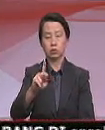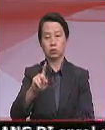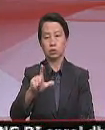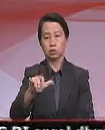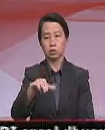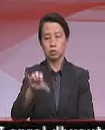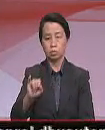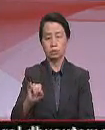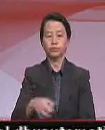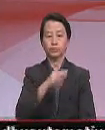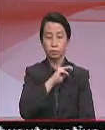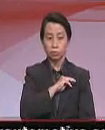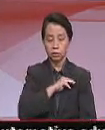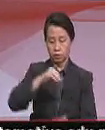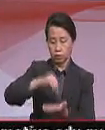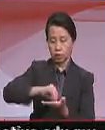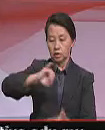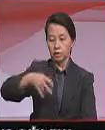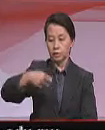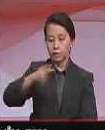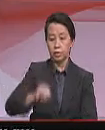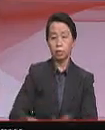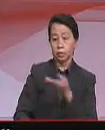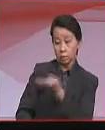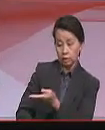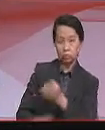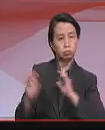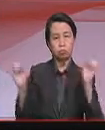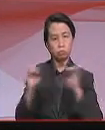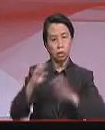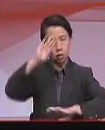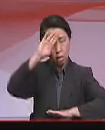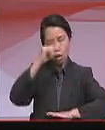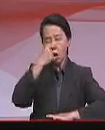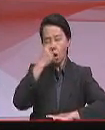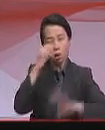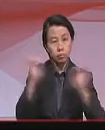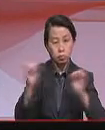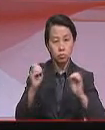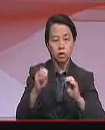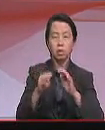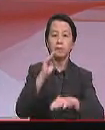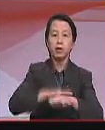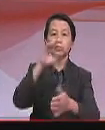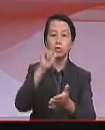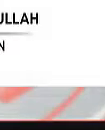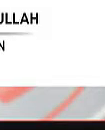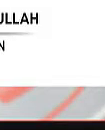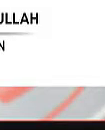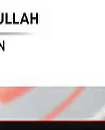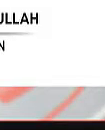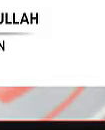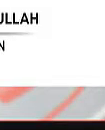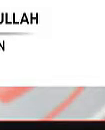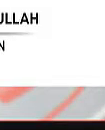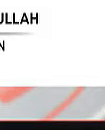mengesahkan menteri di jabatan Perdana Menteri itu tidak mengalami sebarang gejala jangkitan pada ketika itu